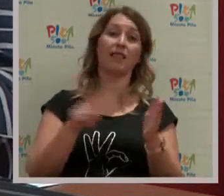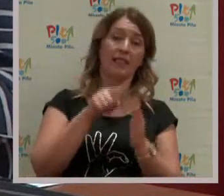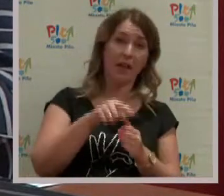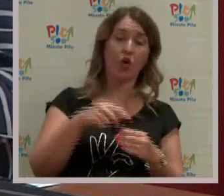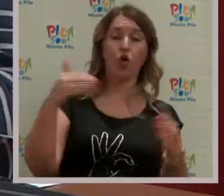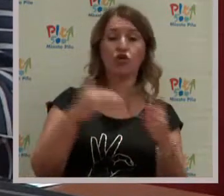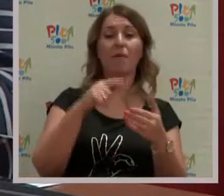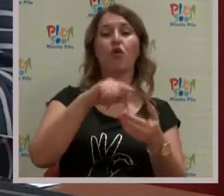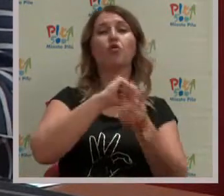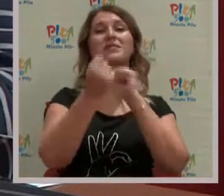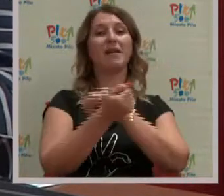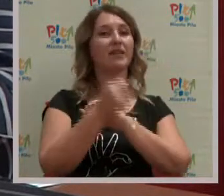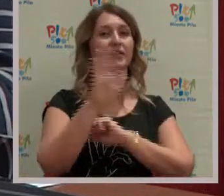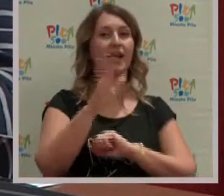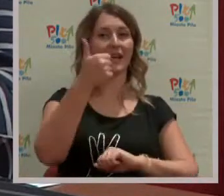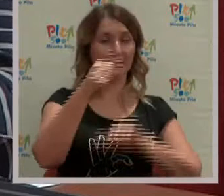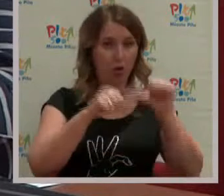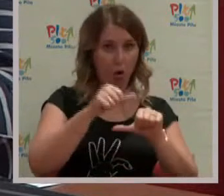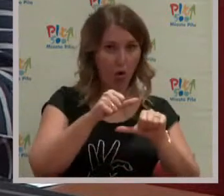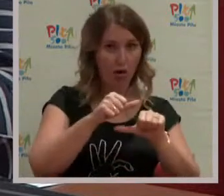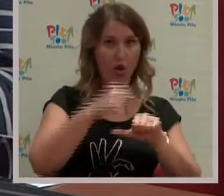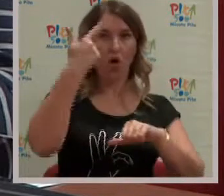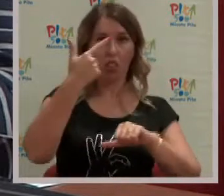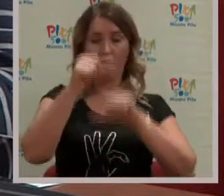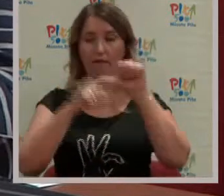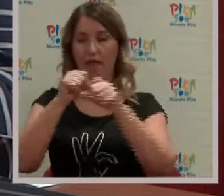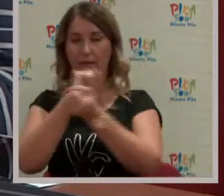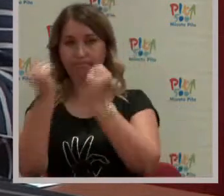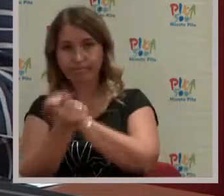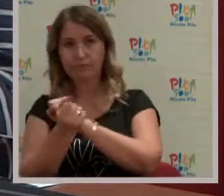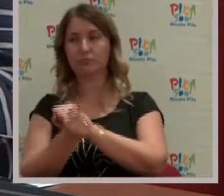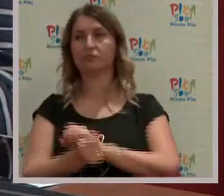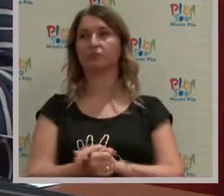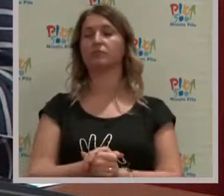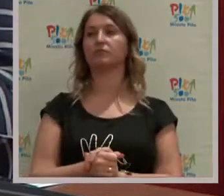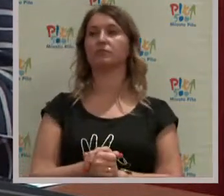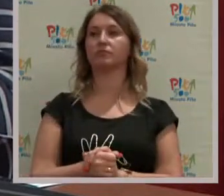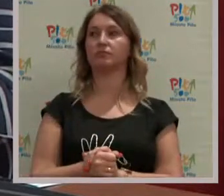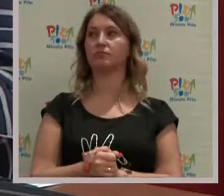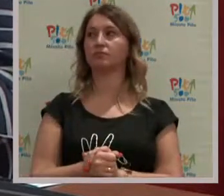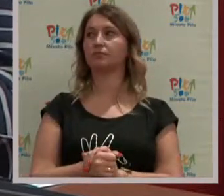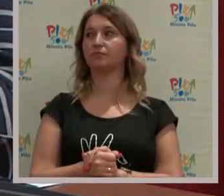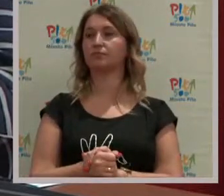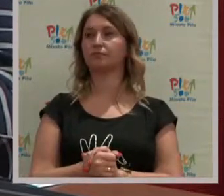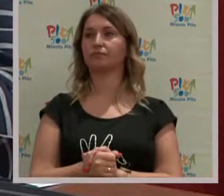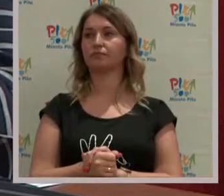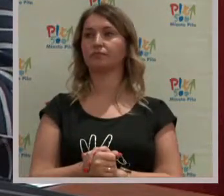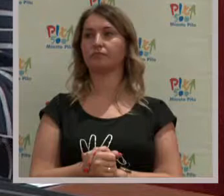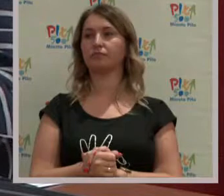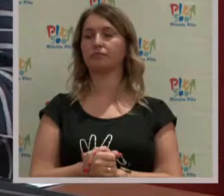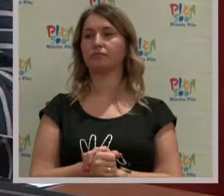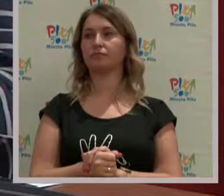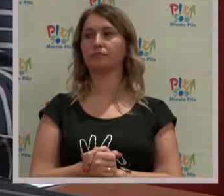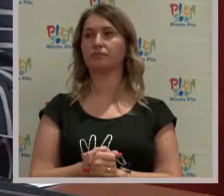i zapisanie odpowiednich środków finansowych w budżecie kolejnego roku łączne nakłady finansowe na ten